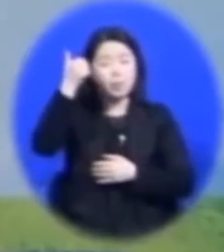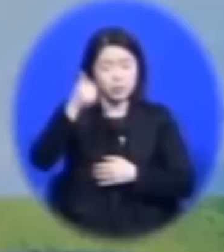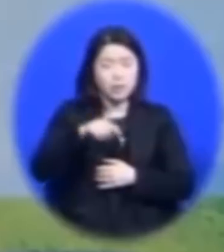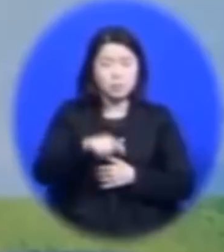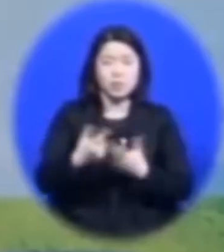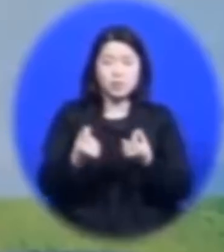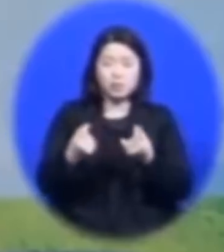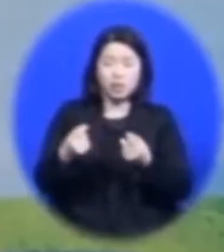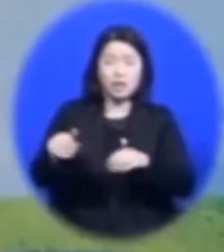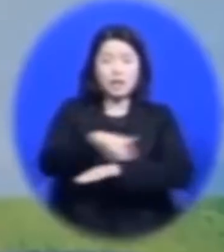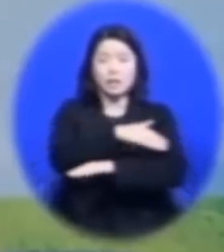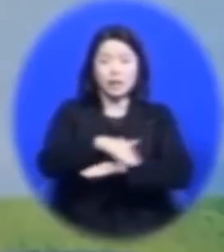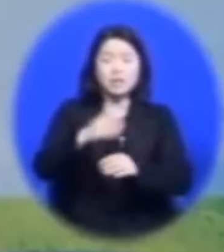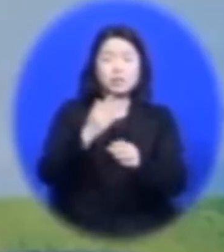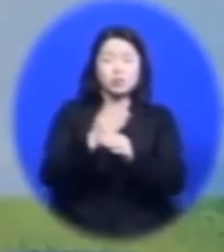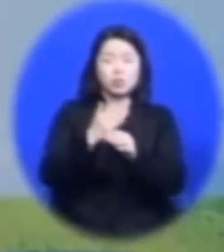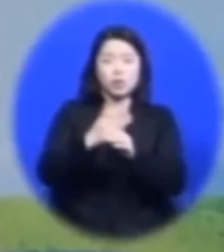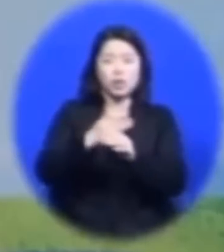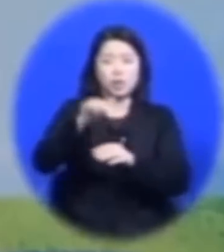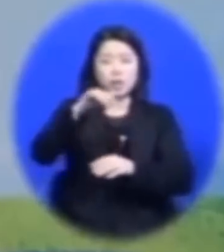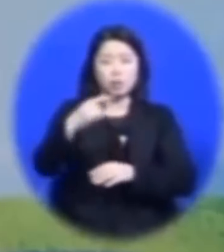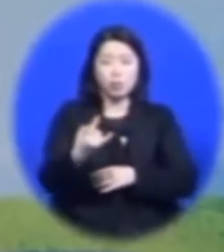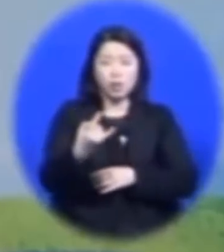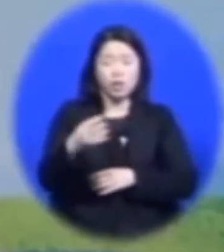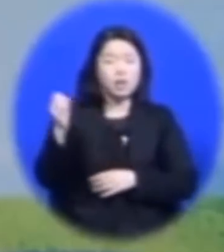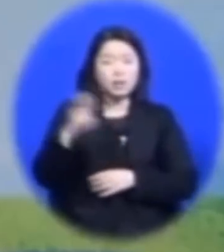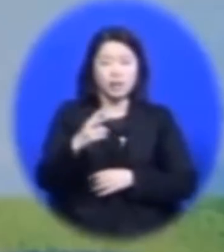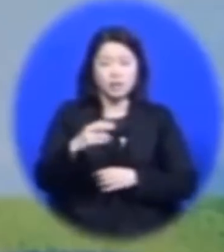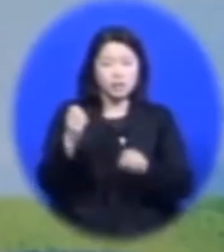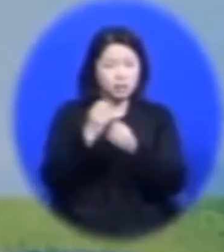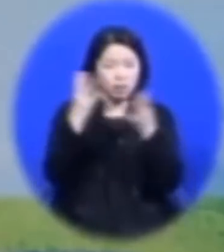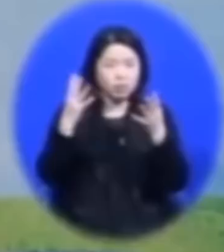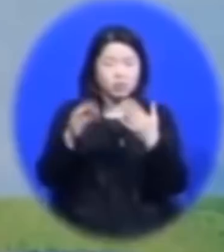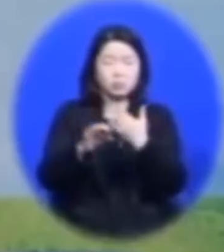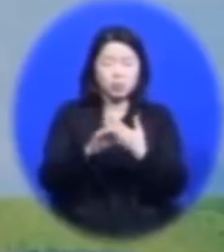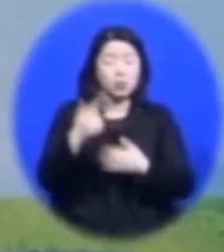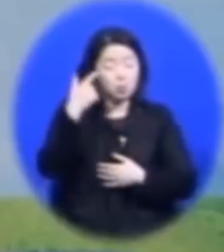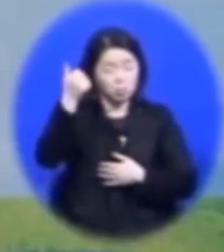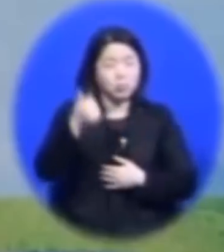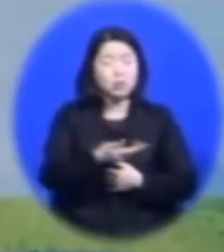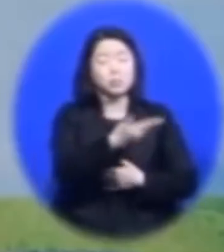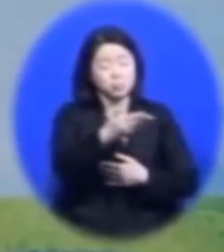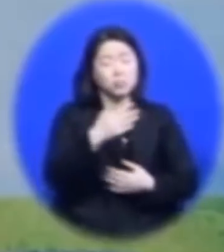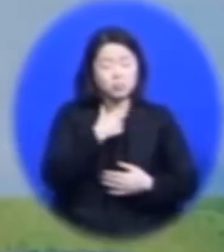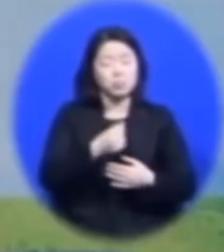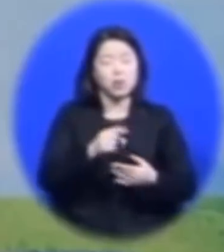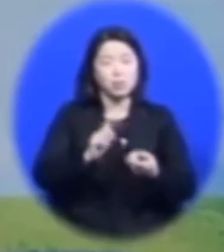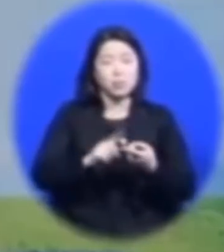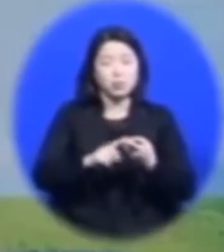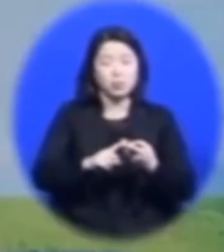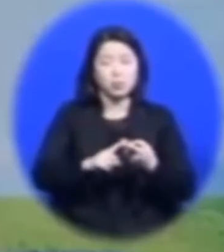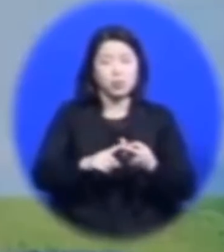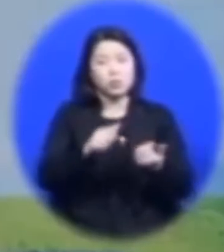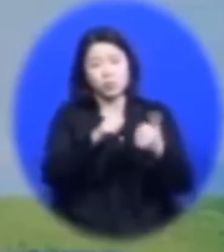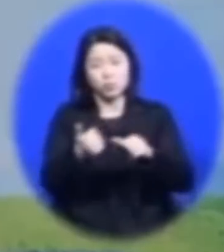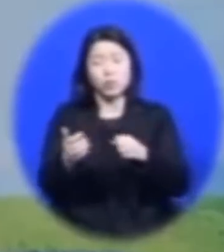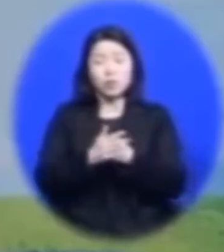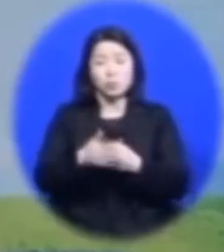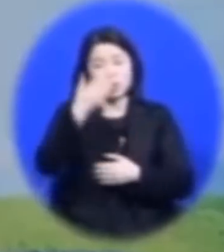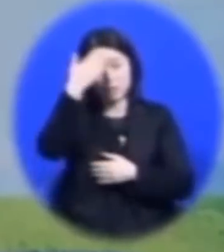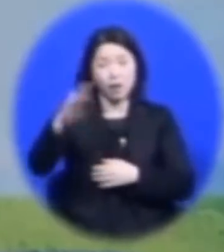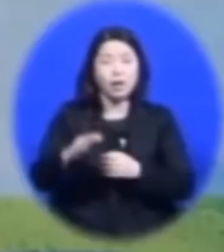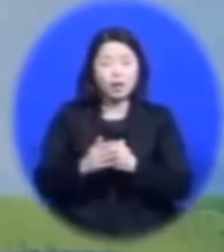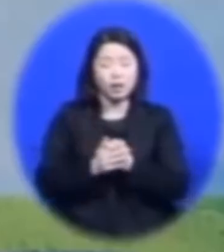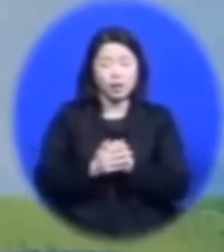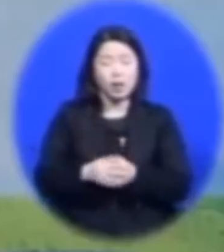이렇게 다니다가 뇌가 다시 터지면 목사님 소원대로 죽으니까 다양한 입니까 만약에